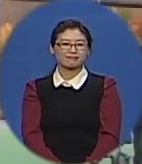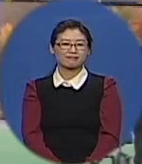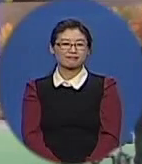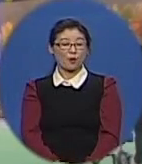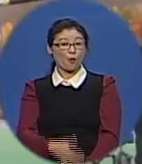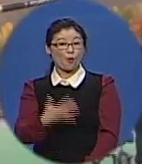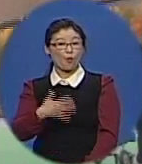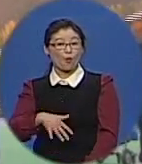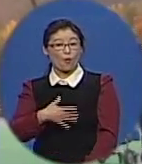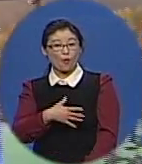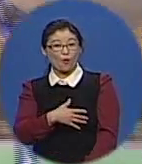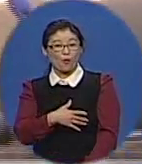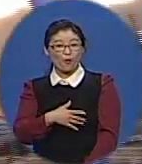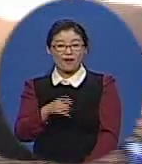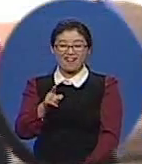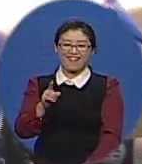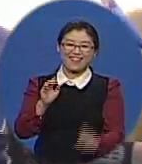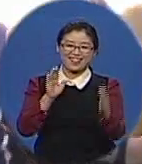오, 굴죠.